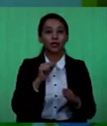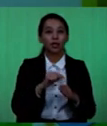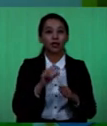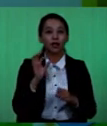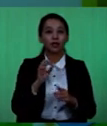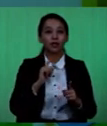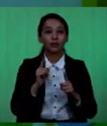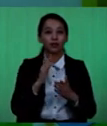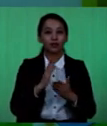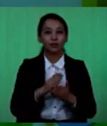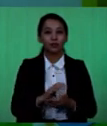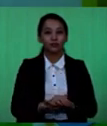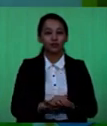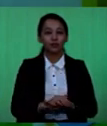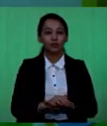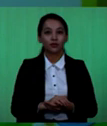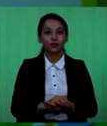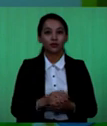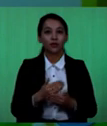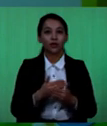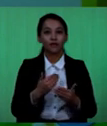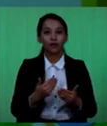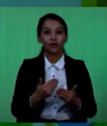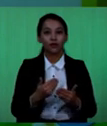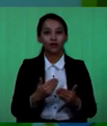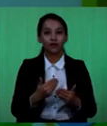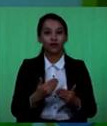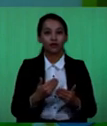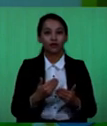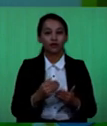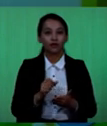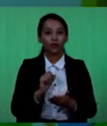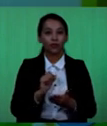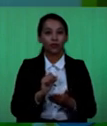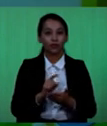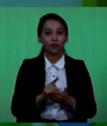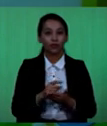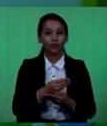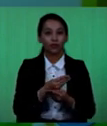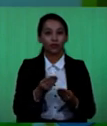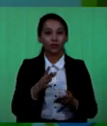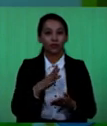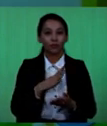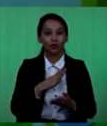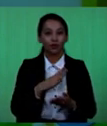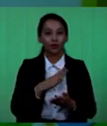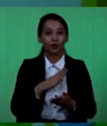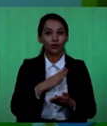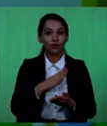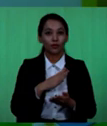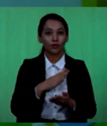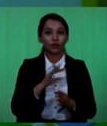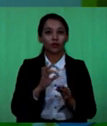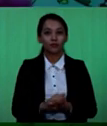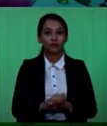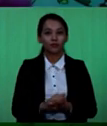haqida suhbatlashamiz. Keling, undan avval mustaqil topshiriqlarni bajarib olsak. Topshiriqlarni